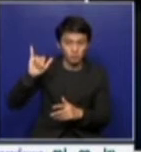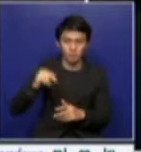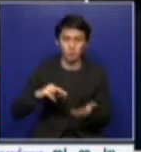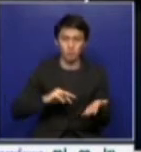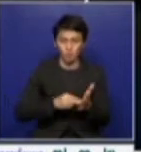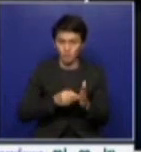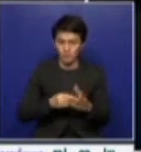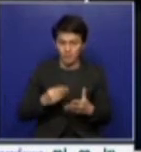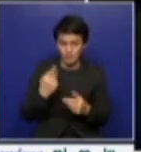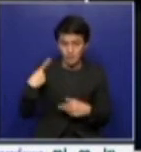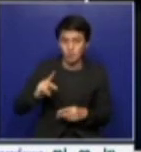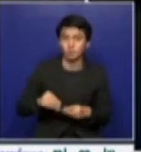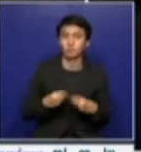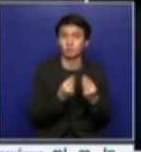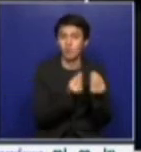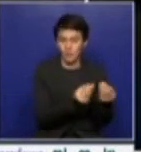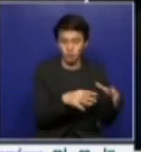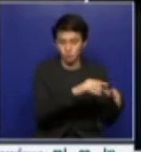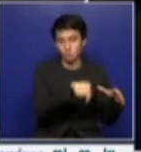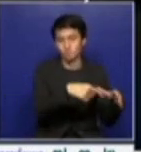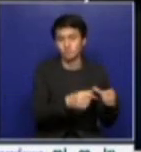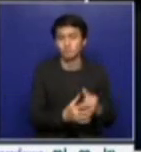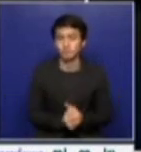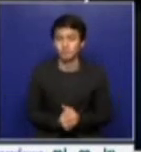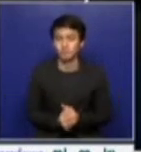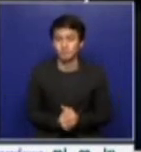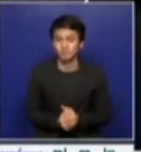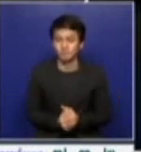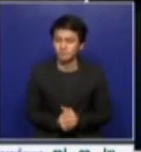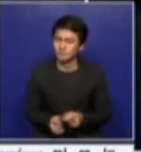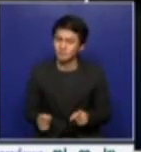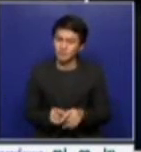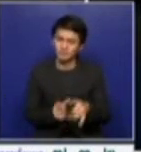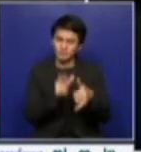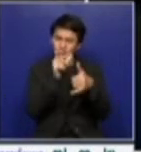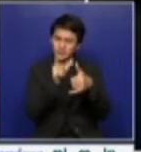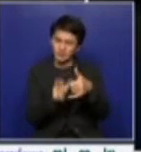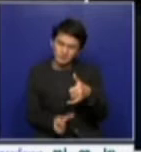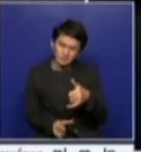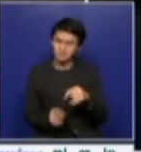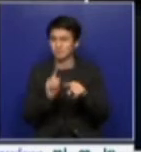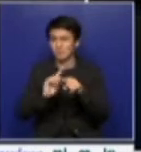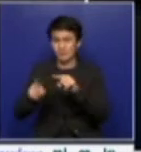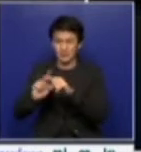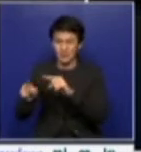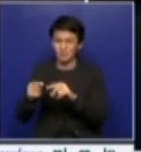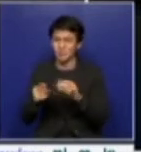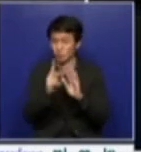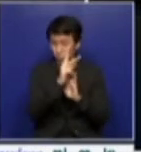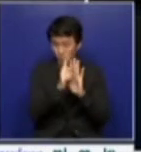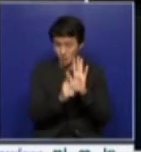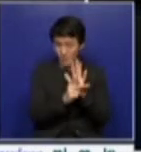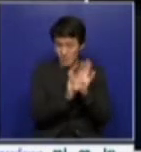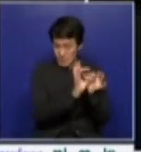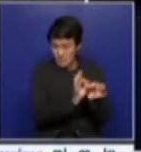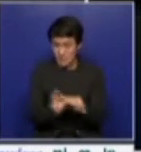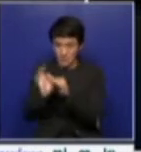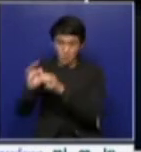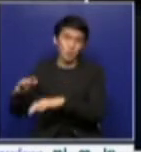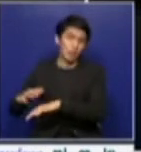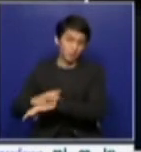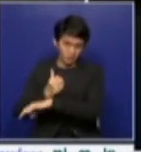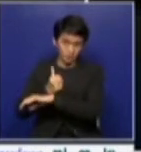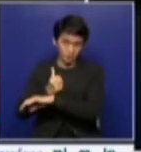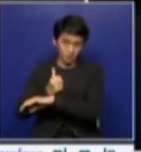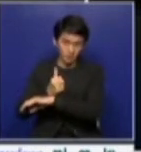และนอกจากนั้นแล้วท่านยังมีพฤติกรรมหลายอย่างในการใช้กฎหมายเป็นเครื่องมือในทางการเมืองนำมาใช้ตลอด